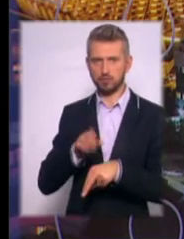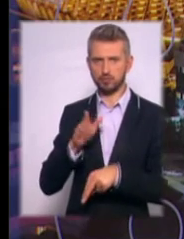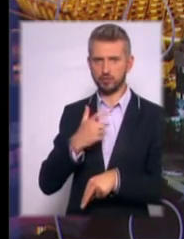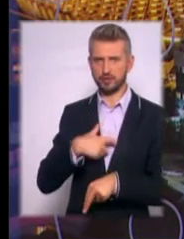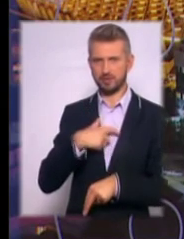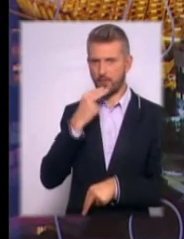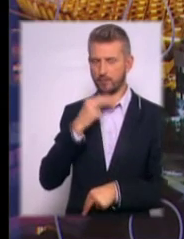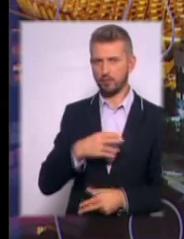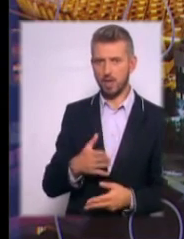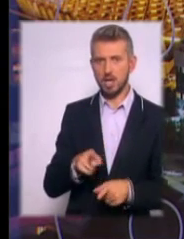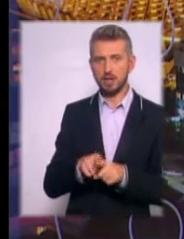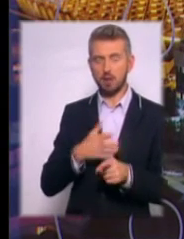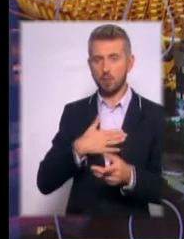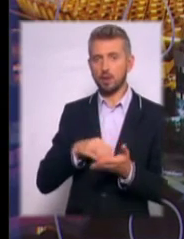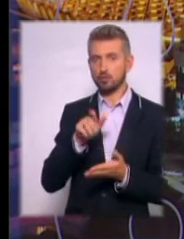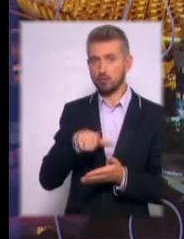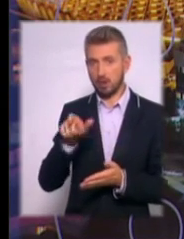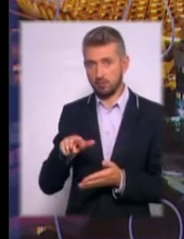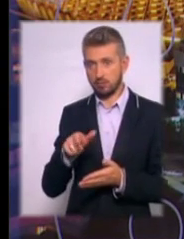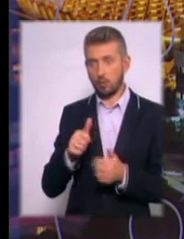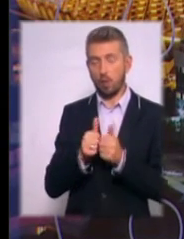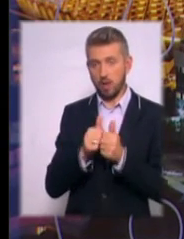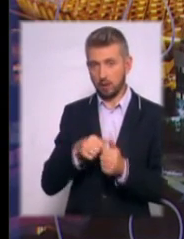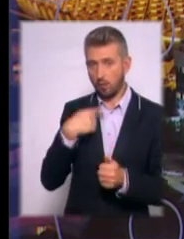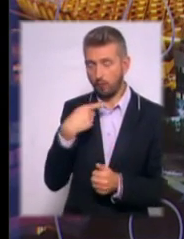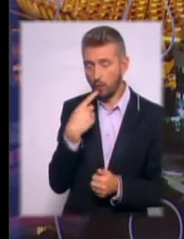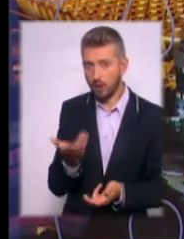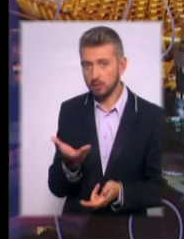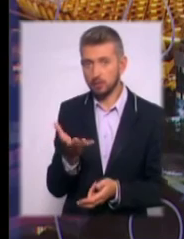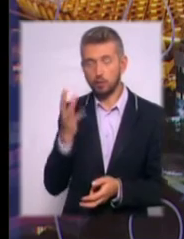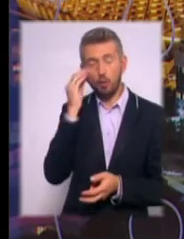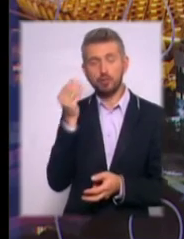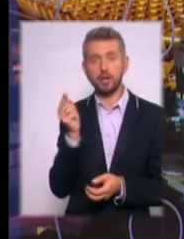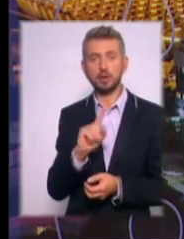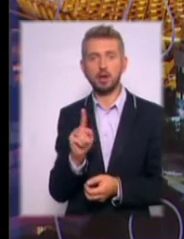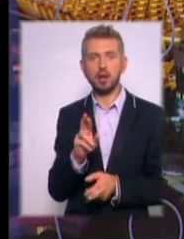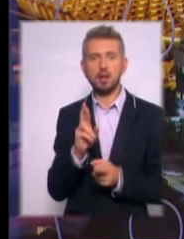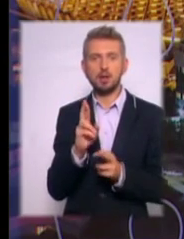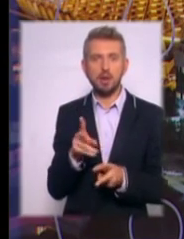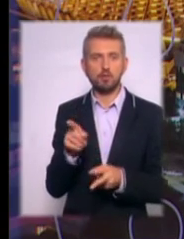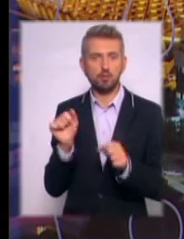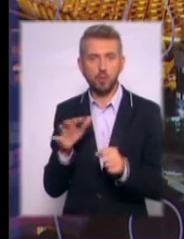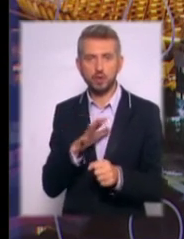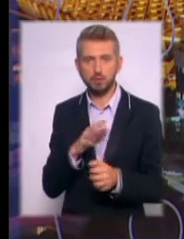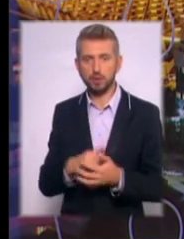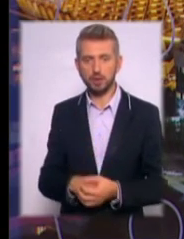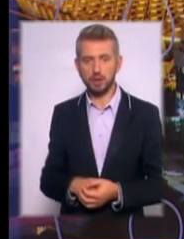так мої колеги, журналісти деякі висловлюються з огляду на те, як воно дійсно може бути. От цей аспект,